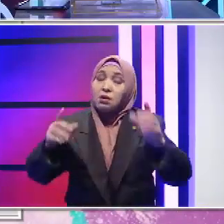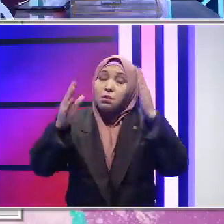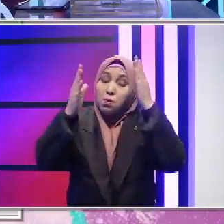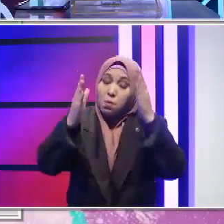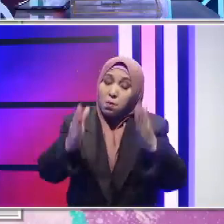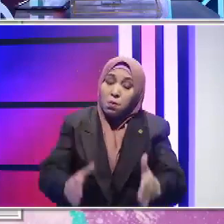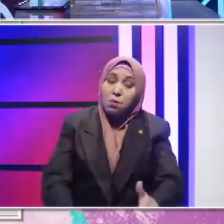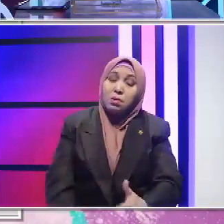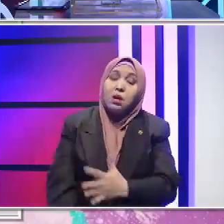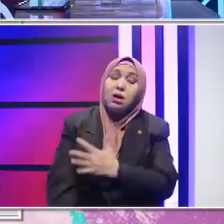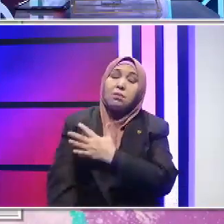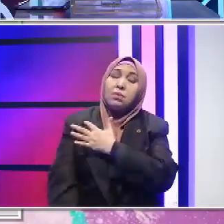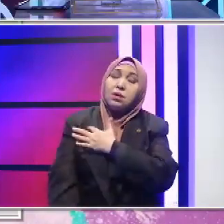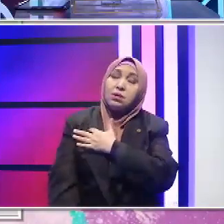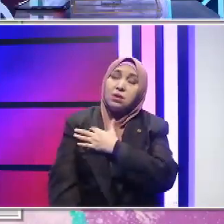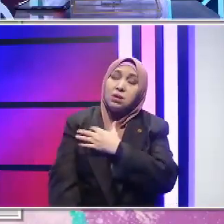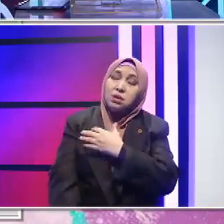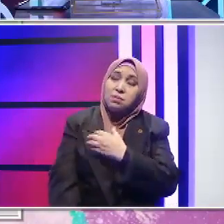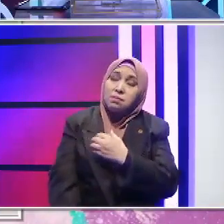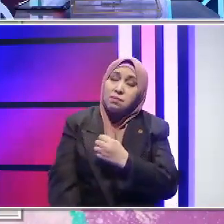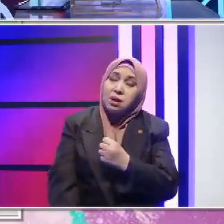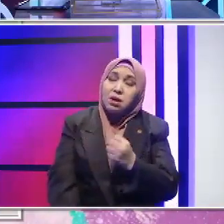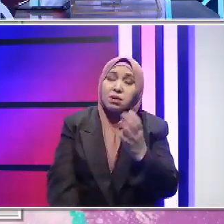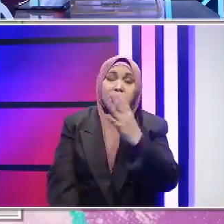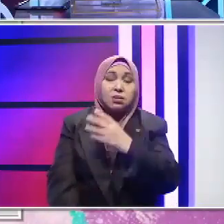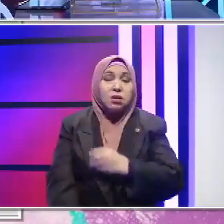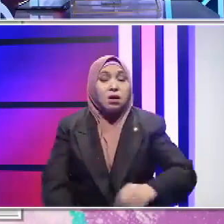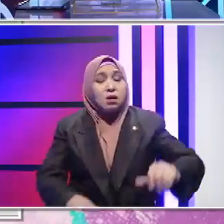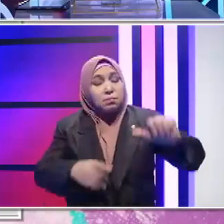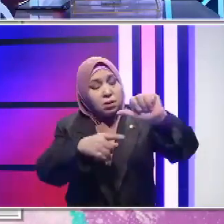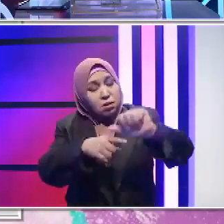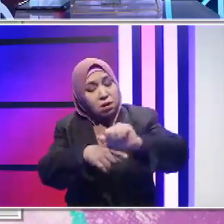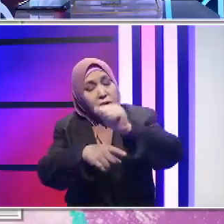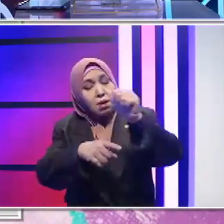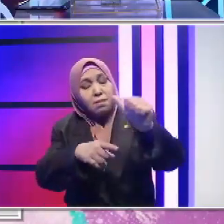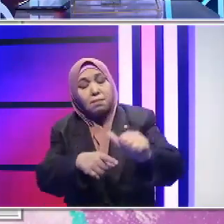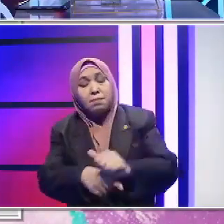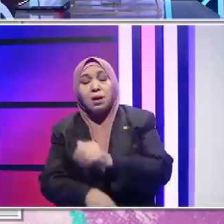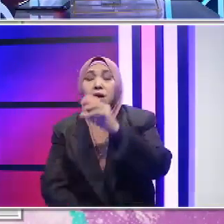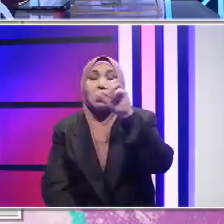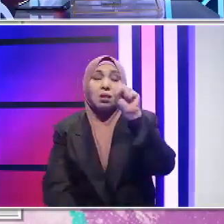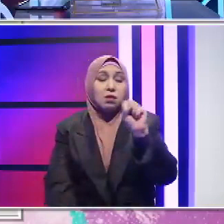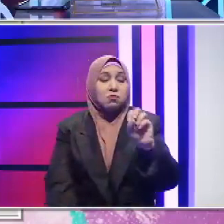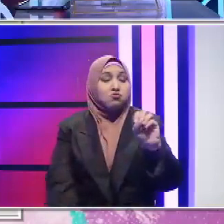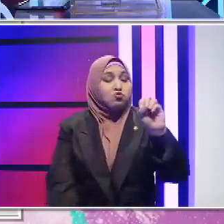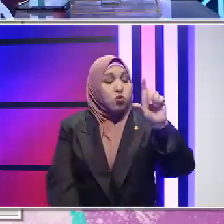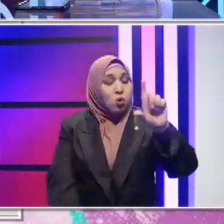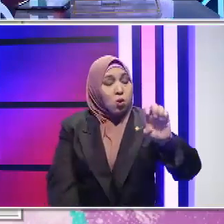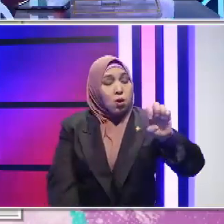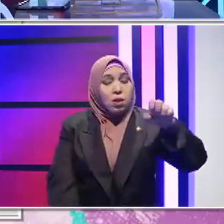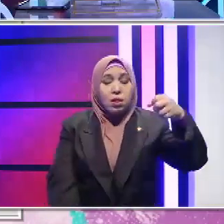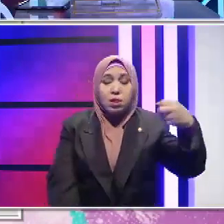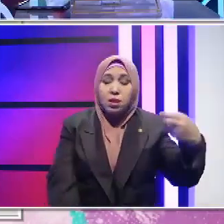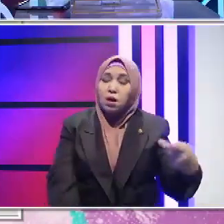إلا الذين آمنوا وعملوا